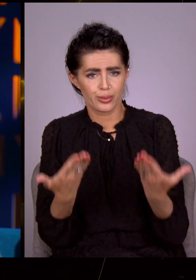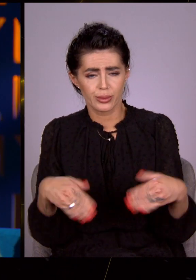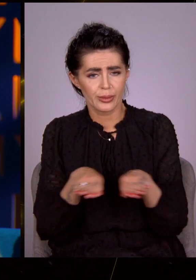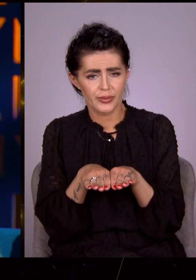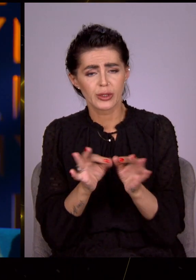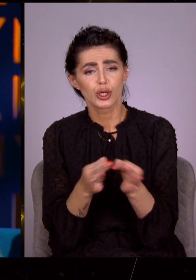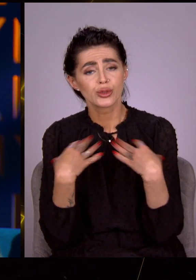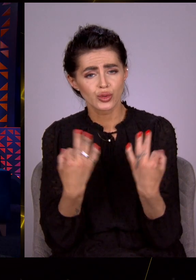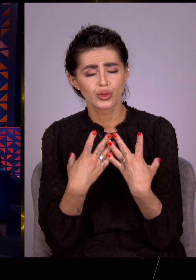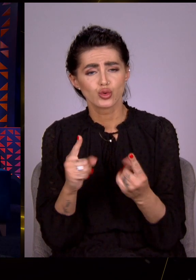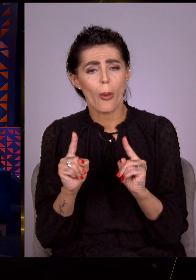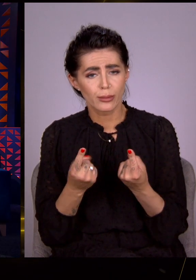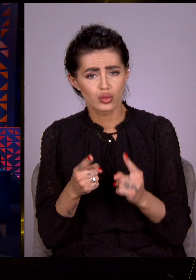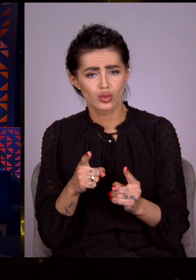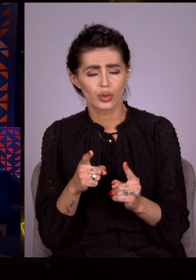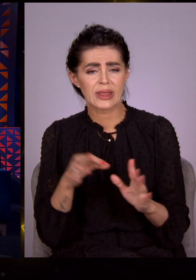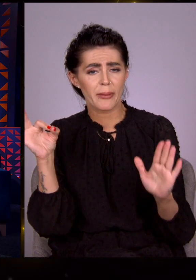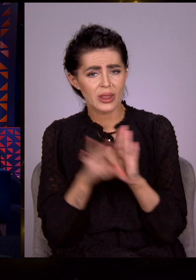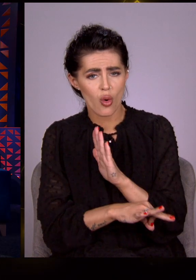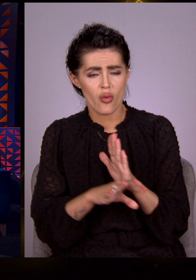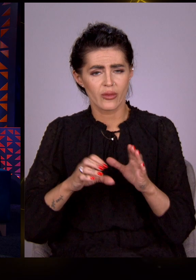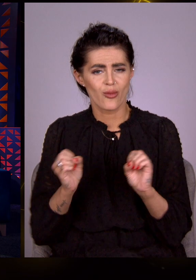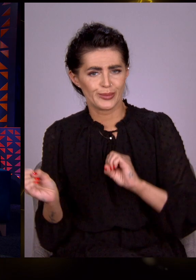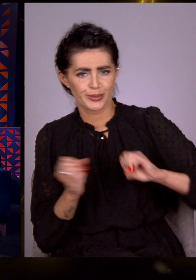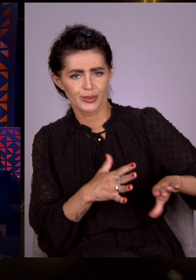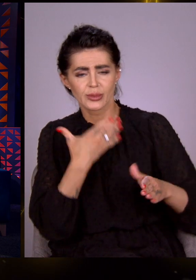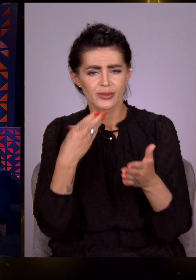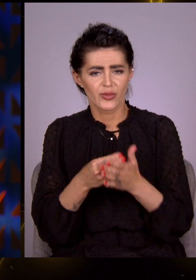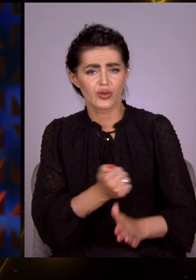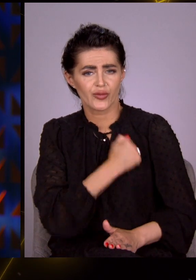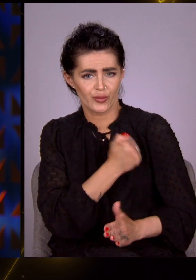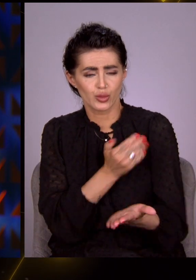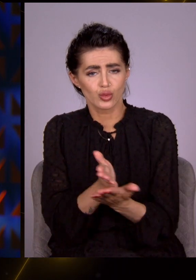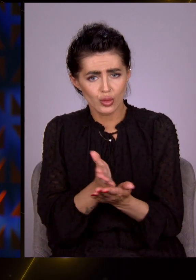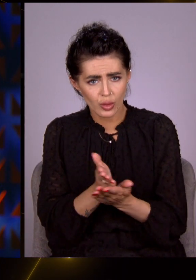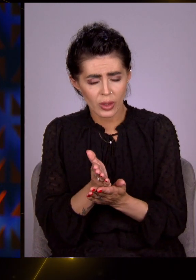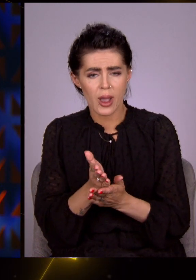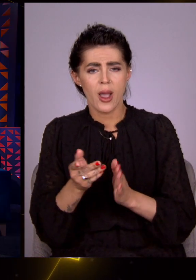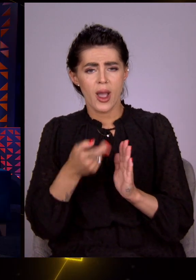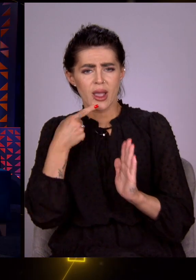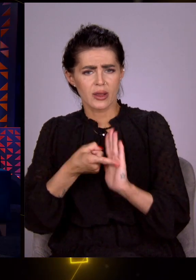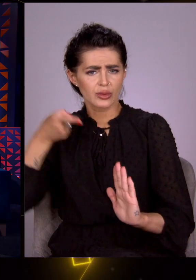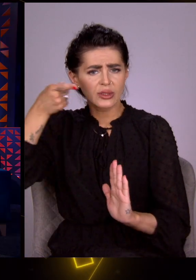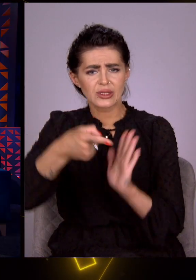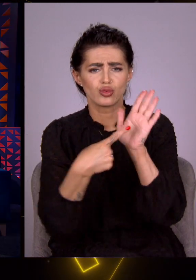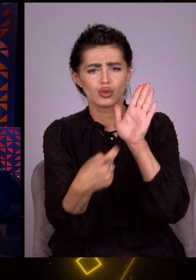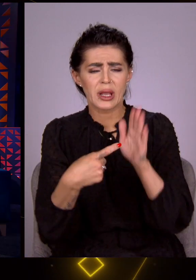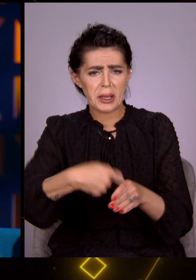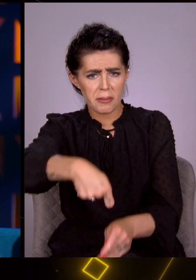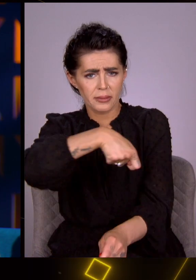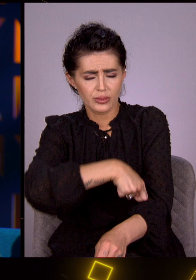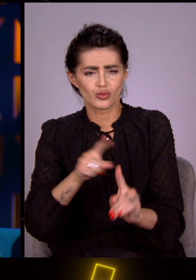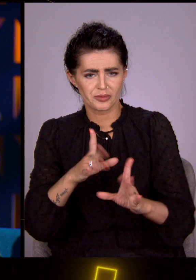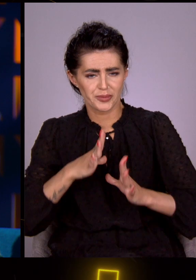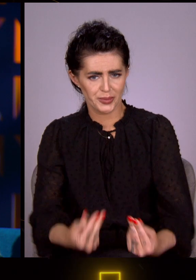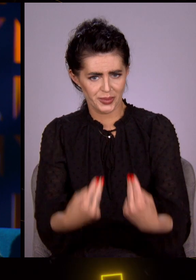Розкажіть, чому ви терміново покинули службу, вирвалися до нас, це ви подолали 600 кілометрів, щоб приїхати сьогодні до